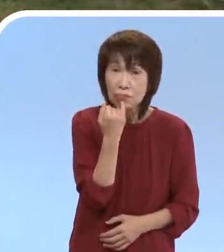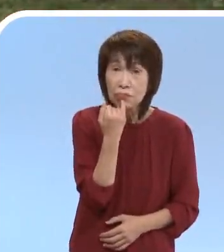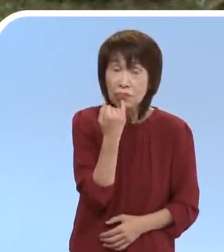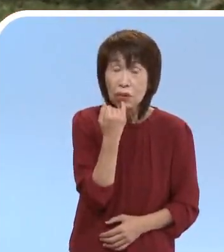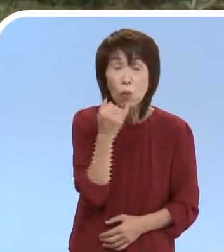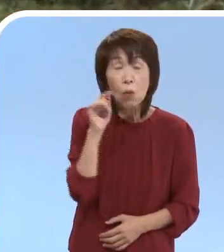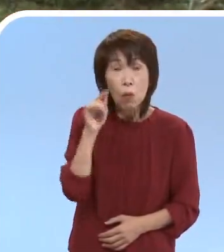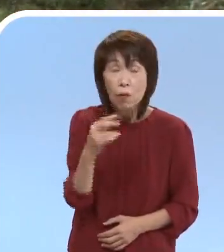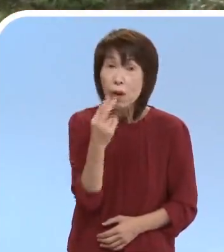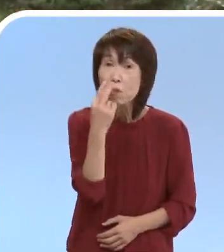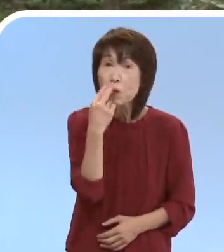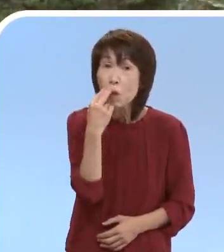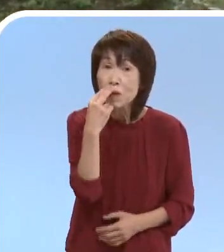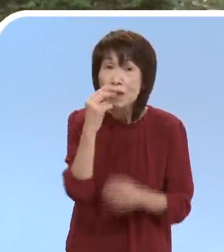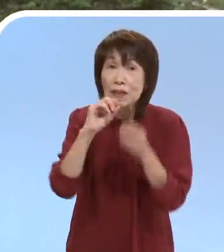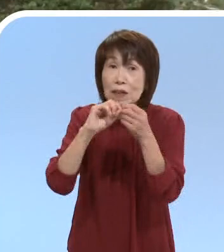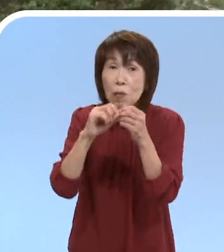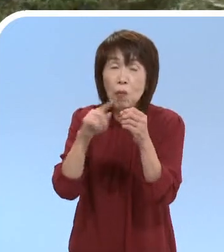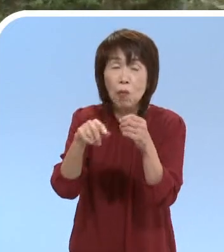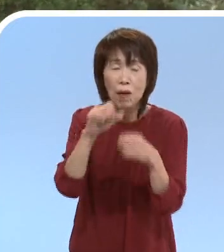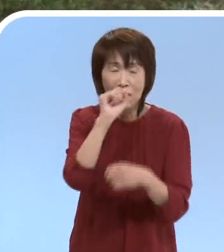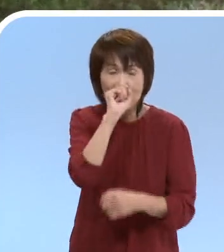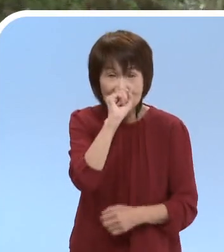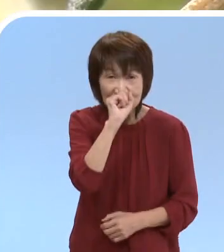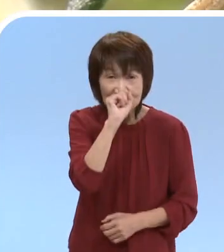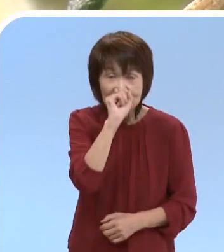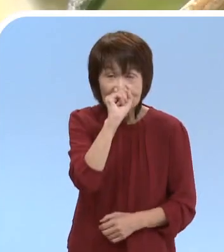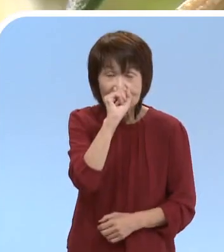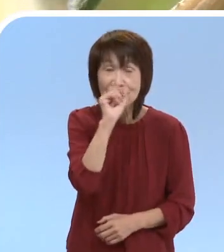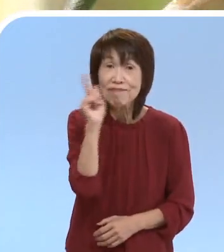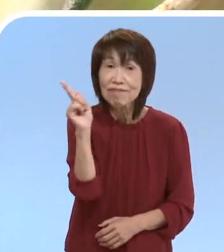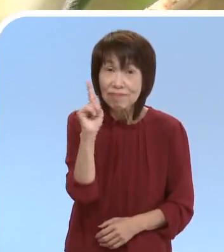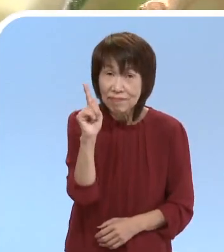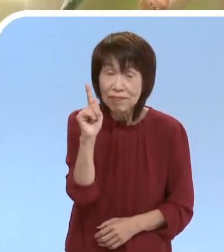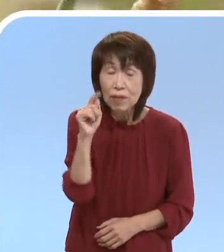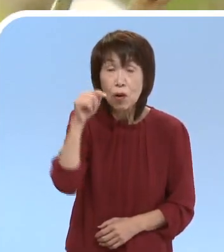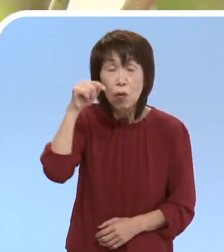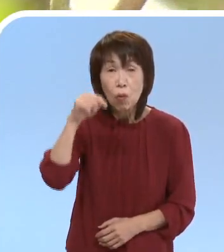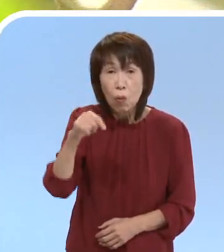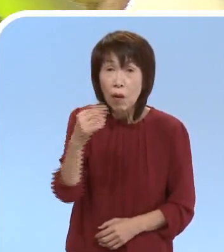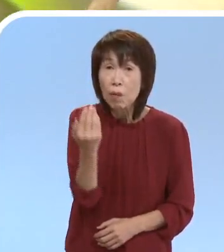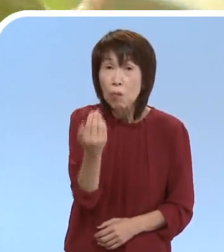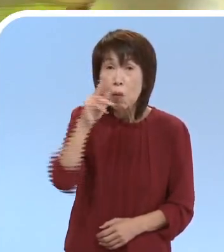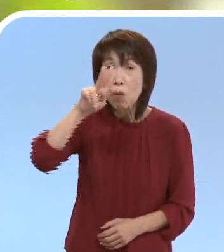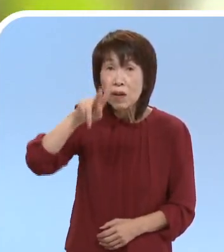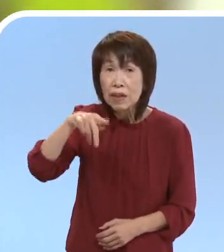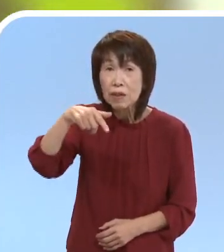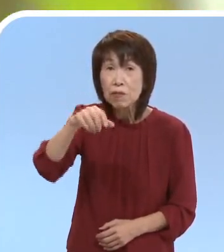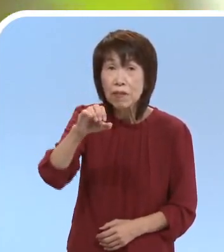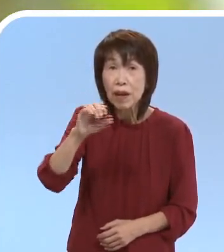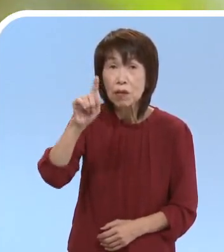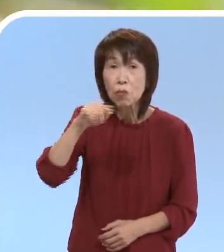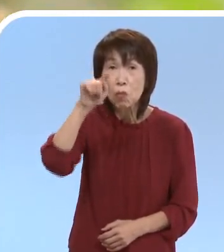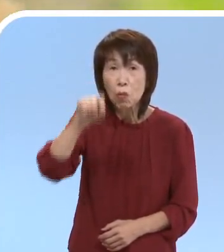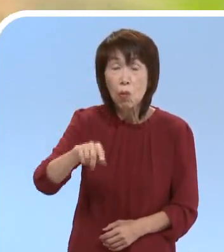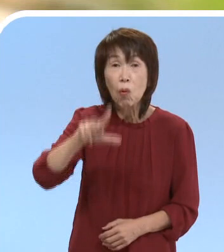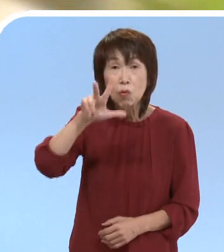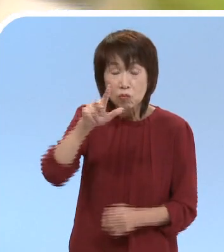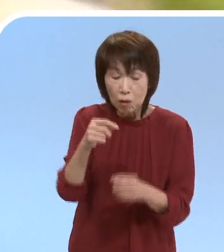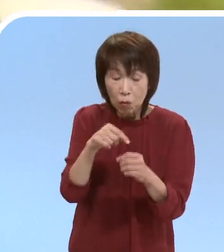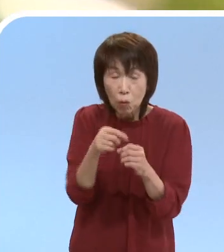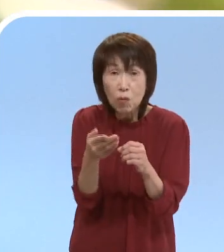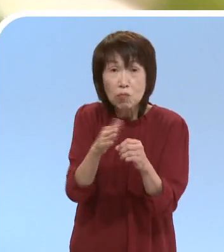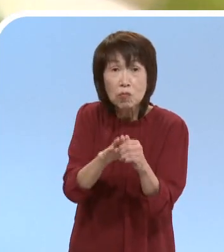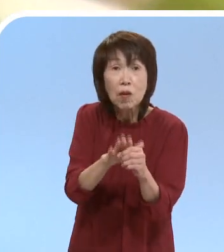応今はですね、ほとんどはこのグリーンオリーブなんですね、うん、はい、グリーンオリーブっていうのは実はあのものすごいポリフェノールが強いんです